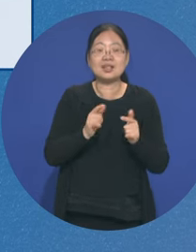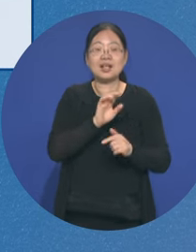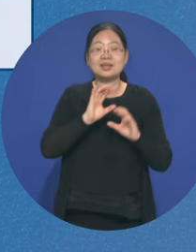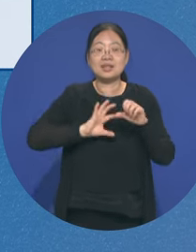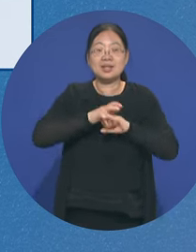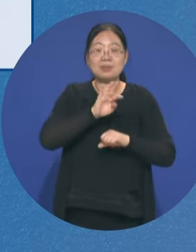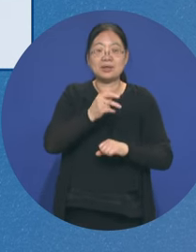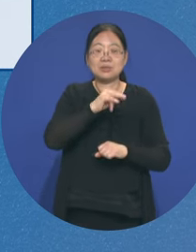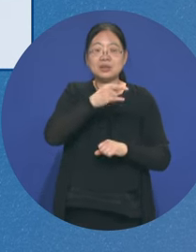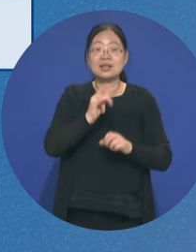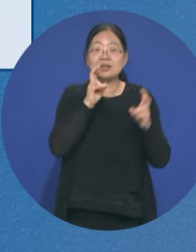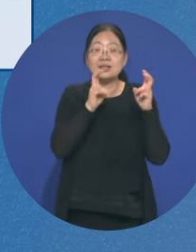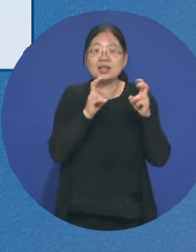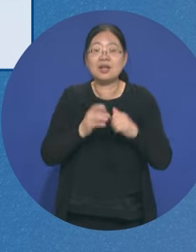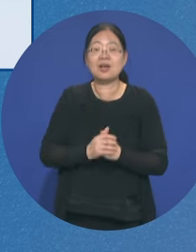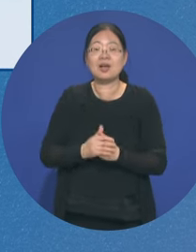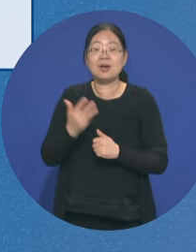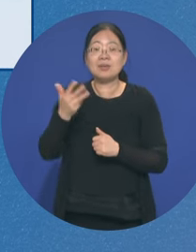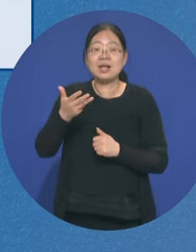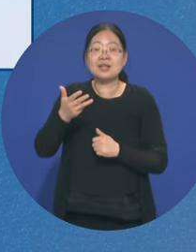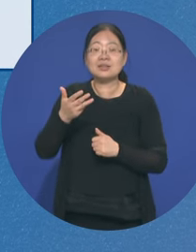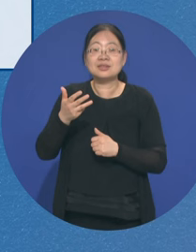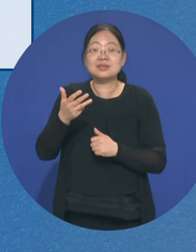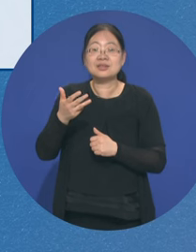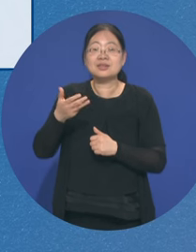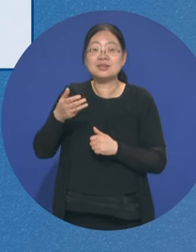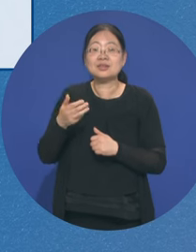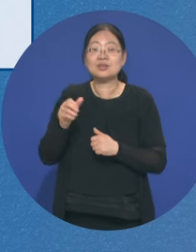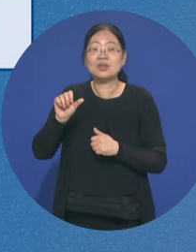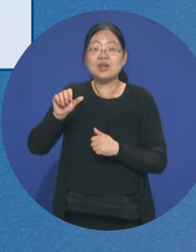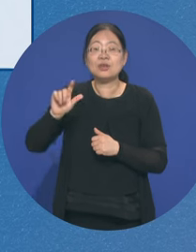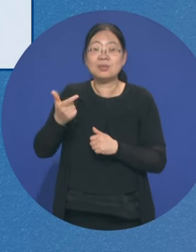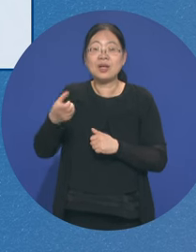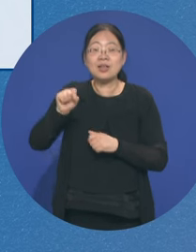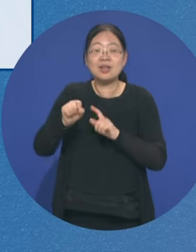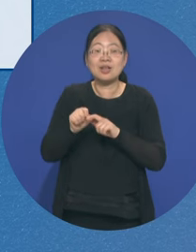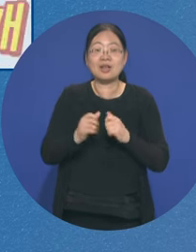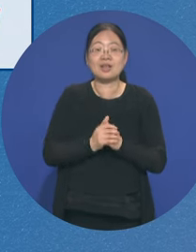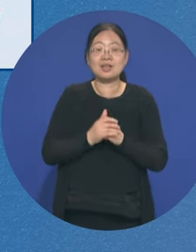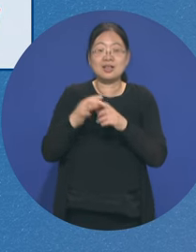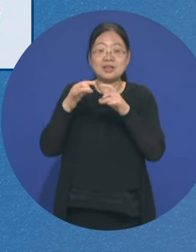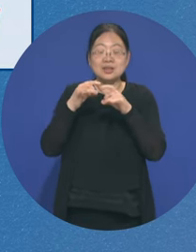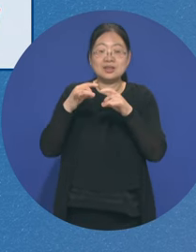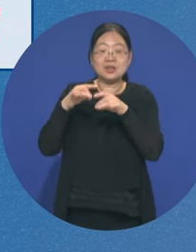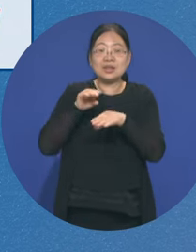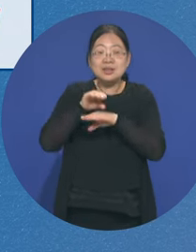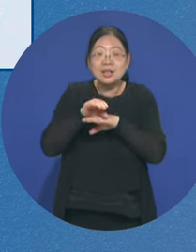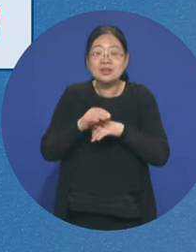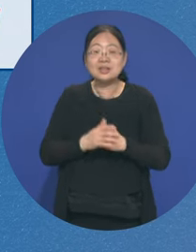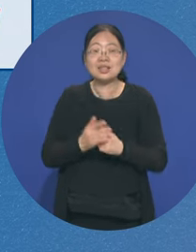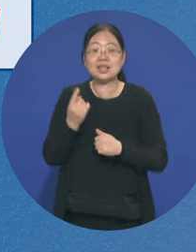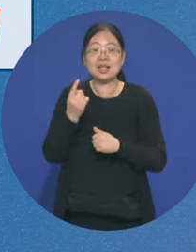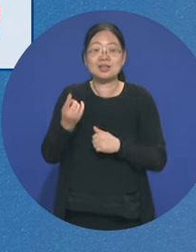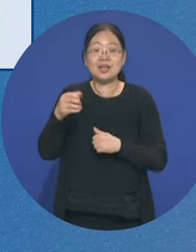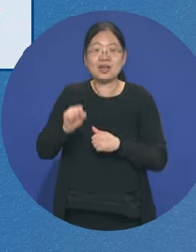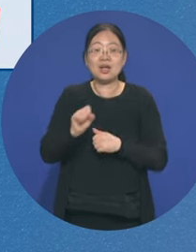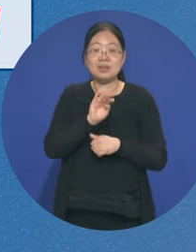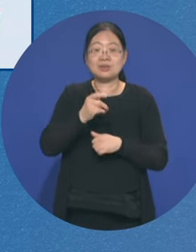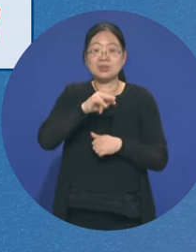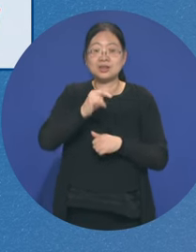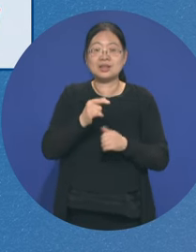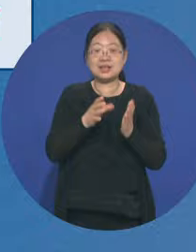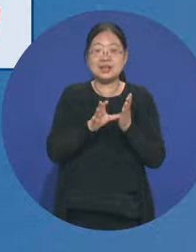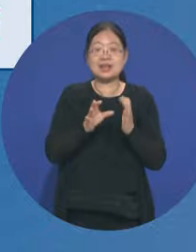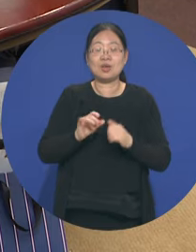8,600억 원 규모의 투자 의향을 추가로 밝혔고 전기차 부품 기업은 1,000억 원, 반도체 소재 기업으로부터 570억 원의 투자